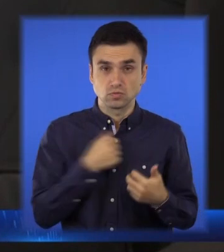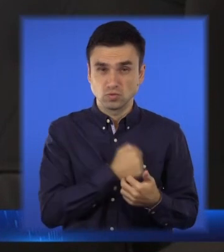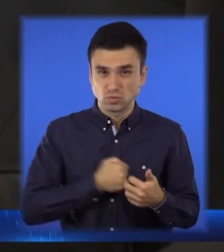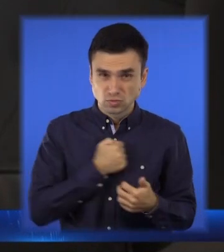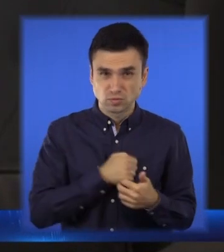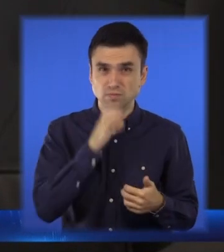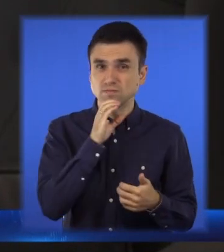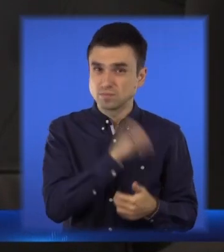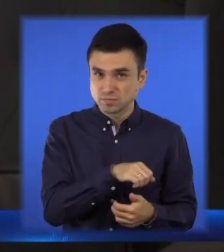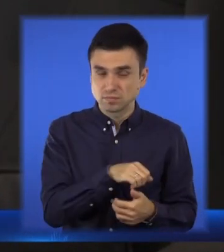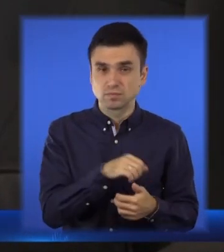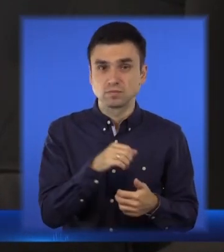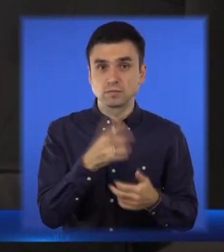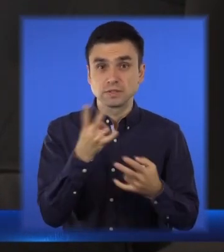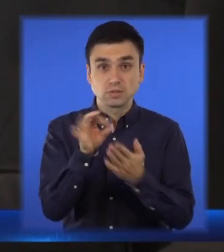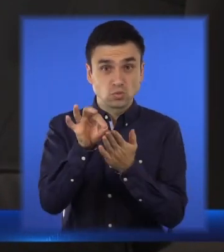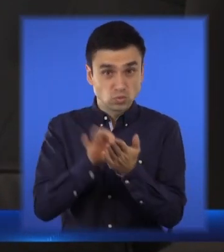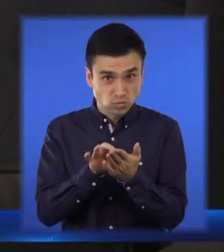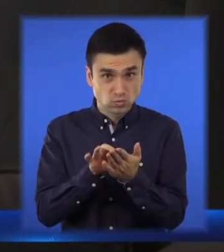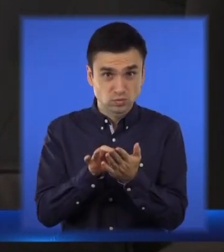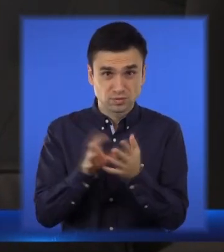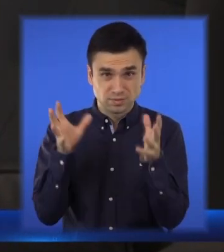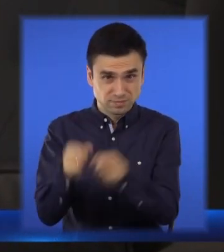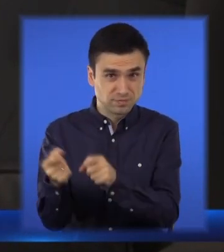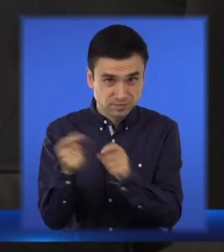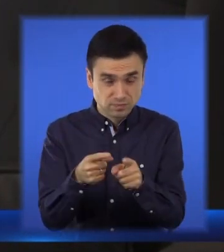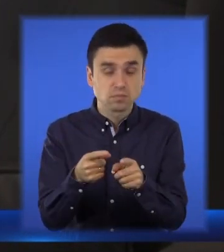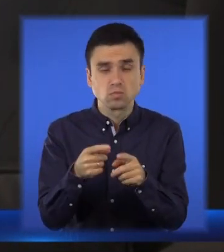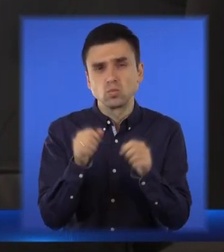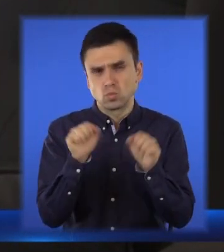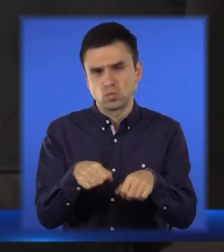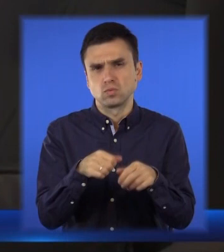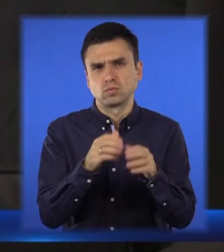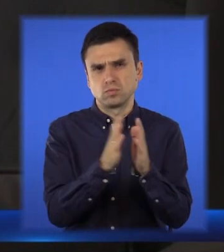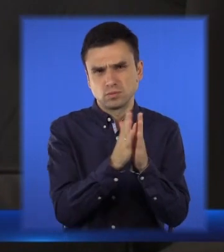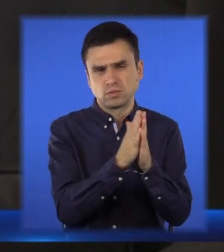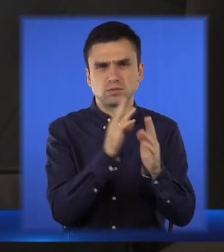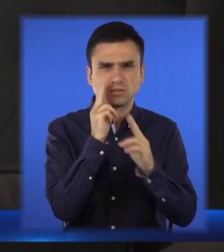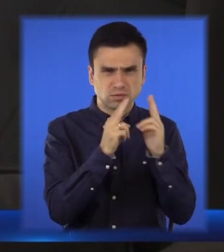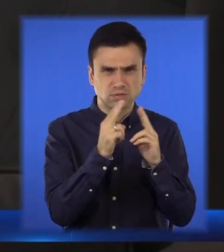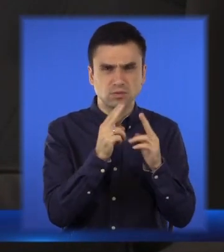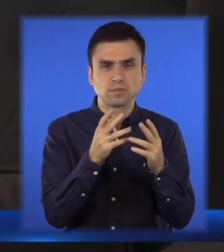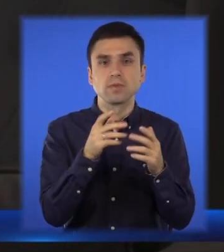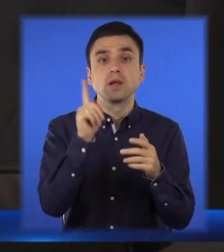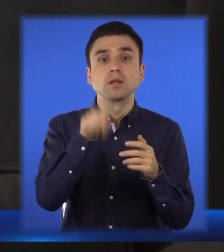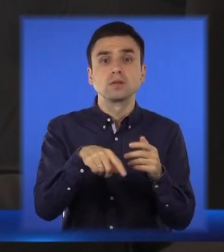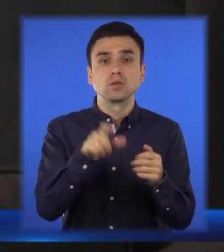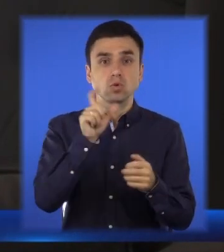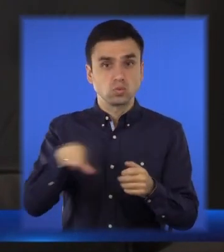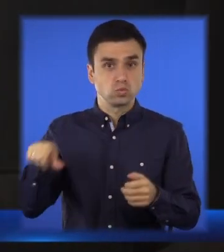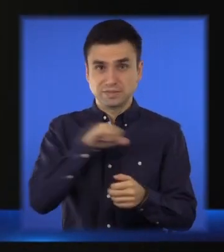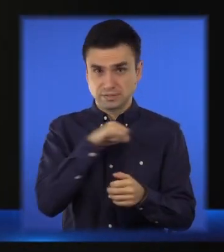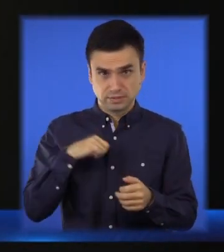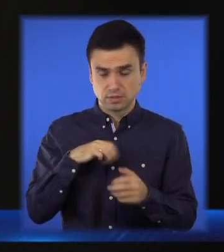і необхідне швидке реагування, то в такому випадку можливий вилов фізичними особами, юридичними особами самостійно. Це закріплено в